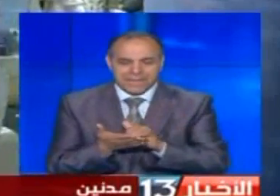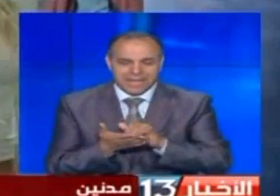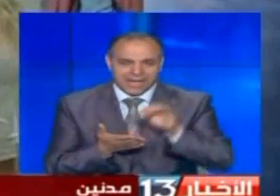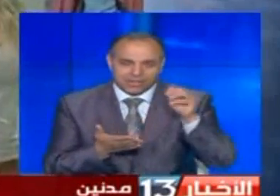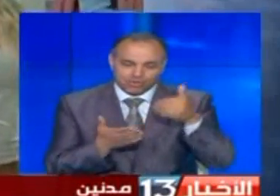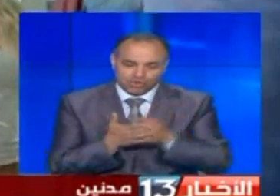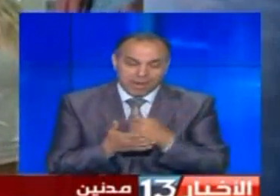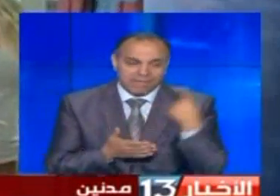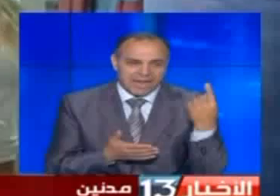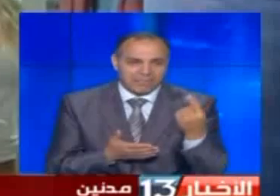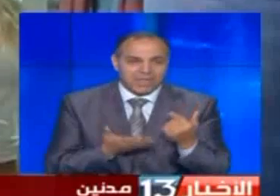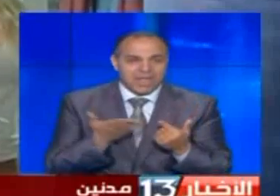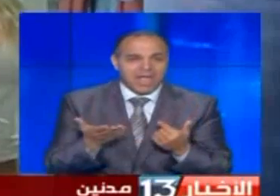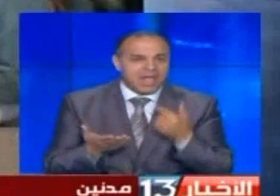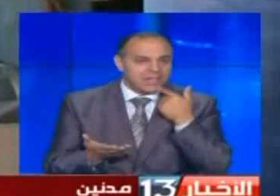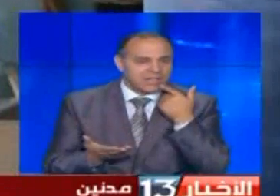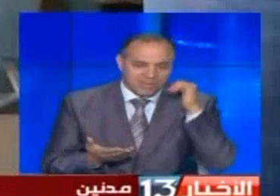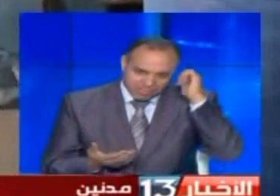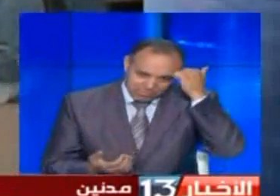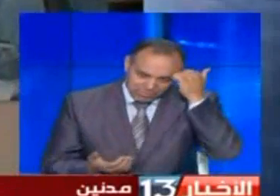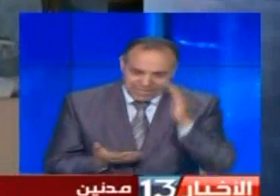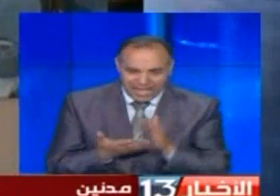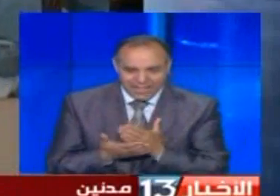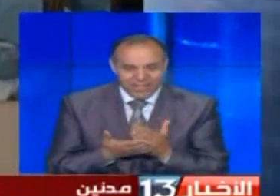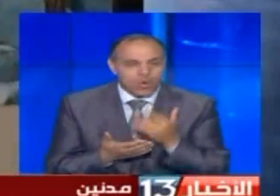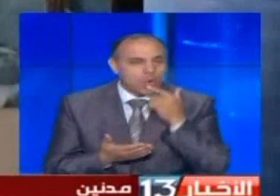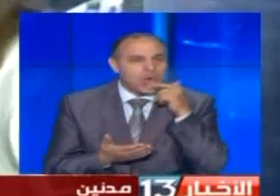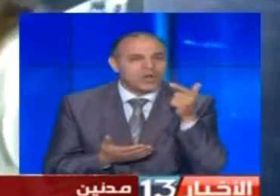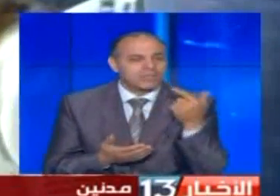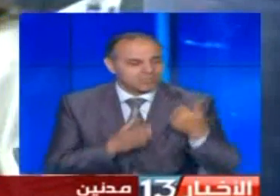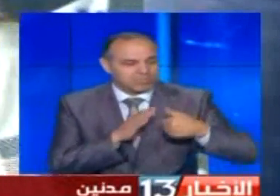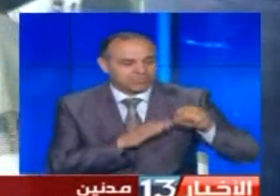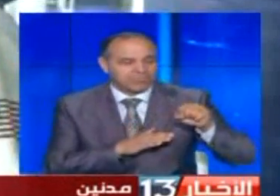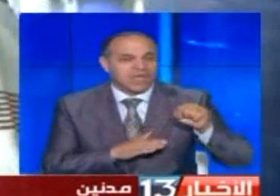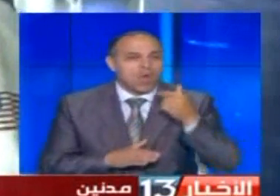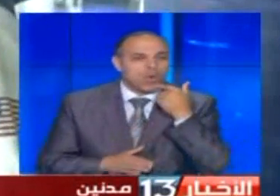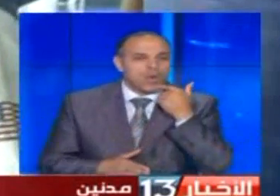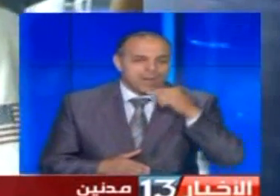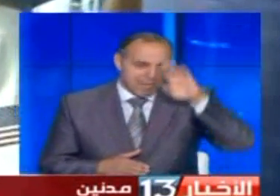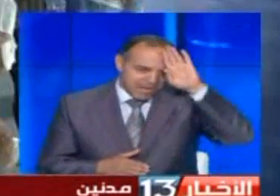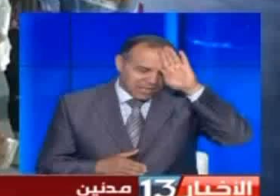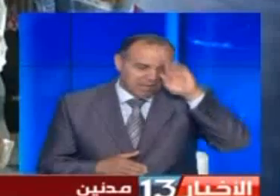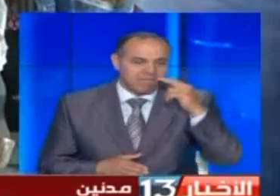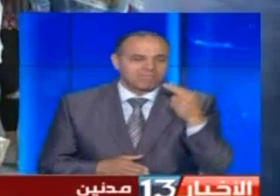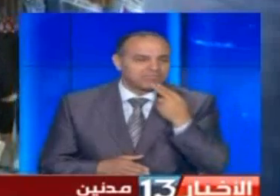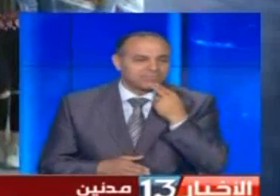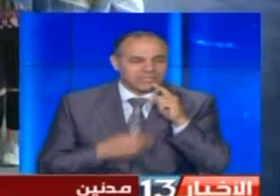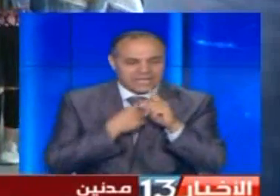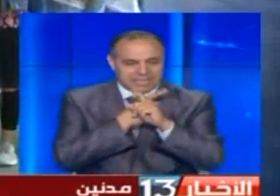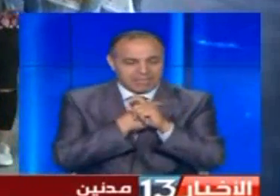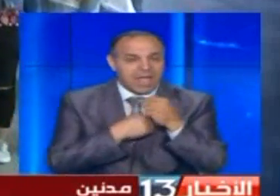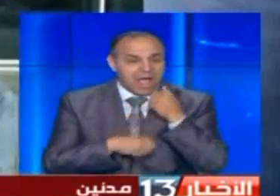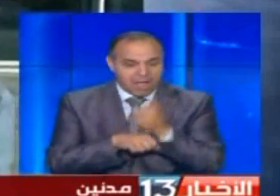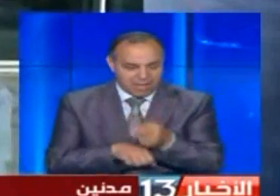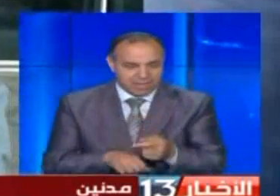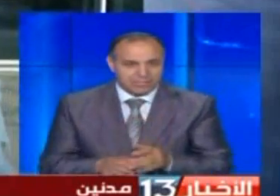جرجيس الدولي للقيام بتربص تحضيري استعدادا للفوز بلقب ملكة الجمال النمساوية للسنة